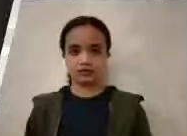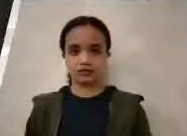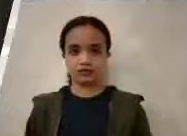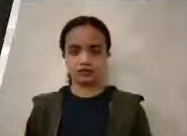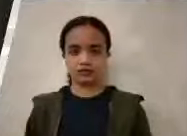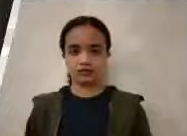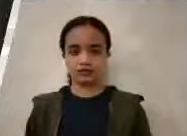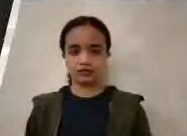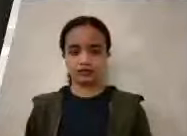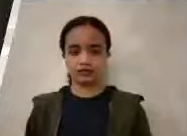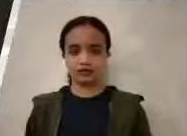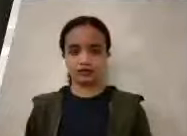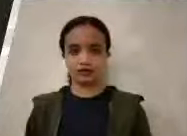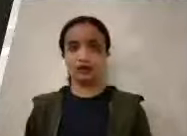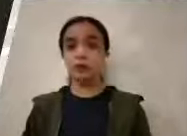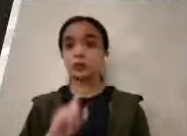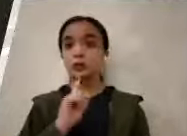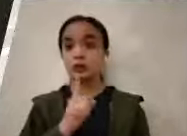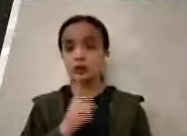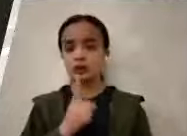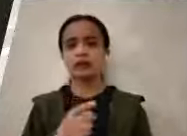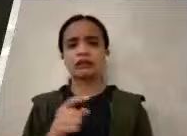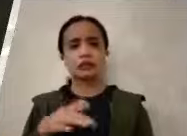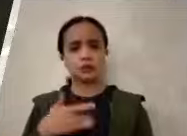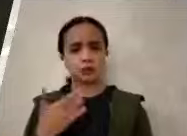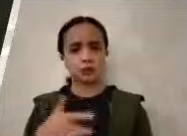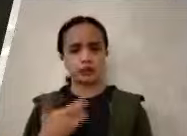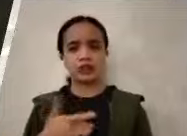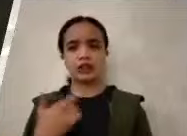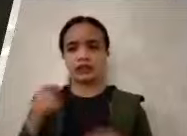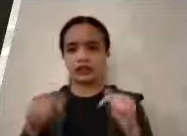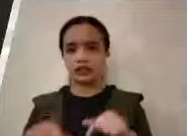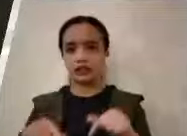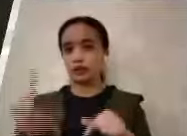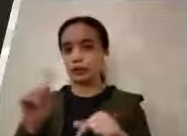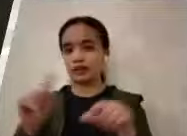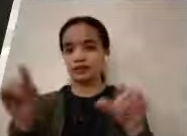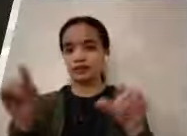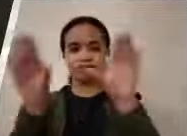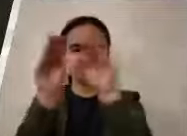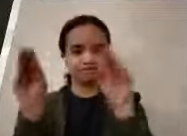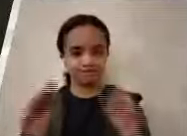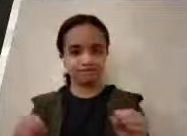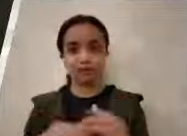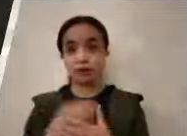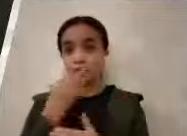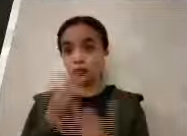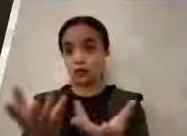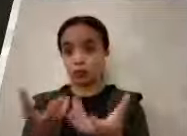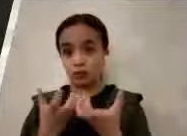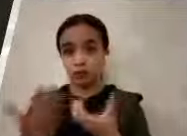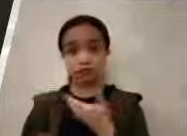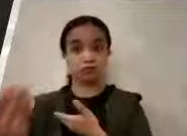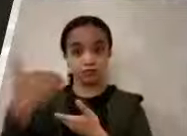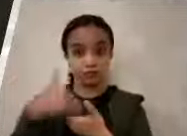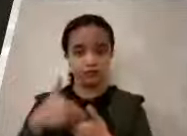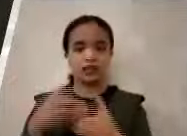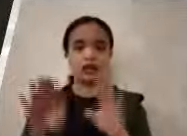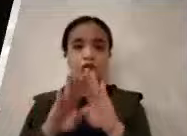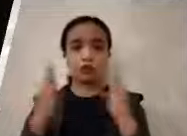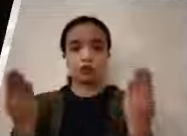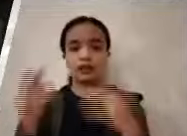Ivan, talagang ramdam na nga dito ang Pasko. At para sa mga gustong magpunta rito, bukas raw ito, simula ngayong